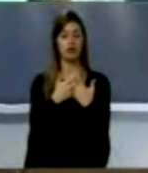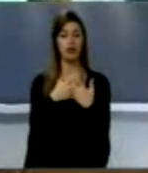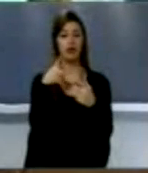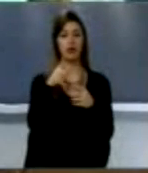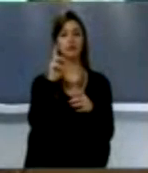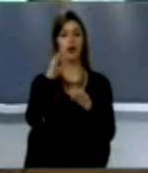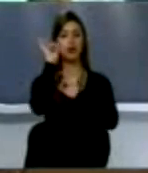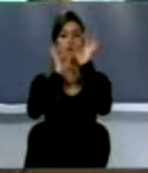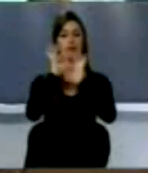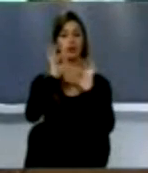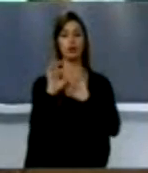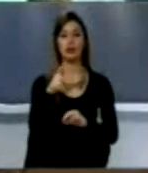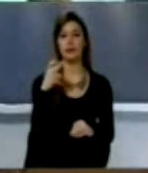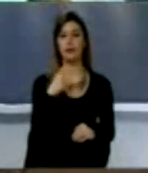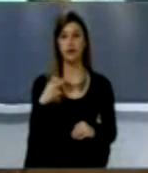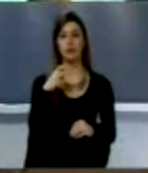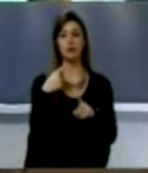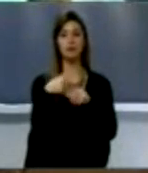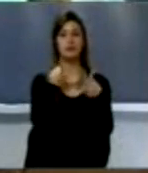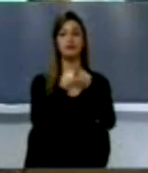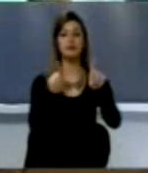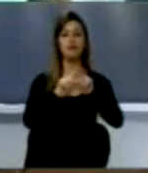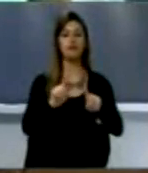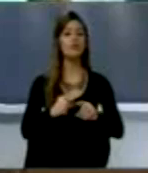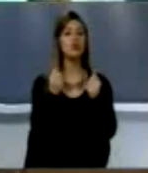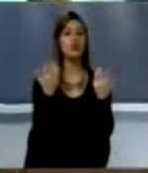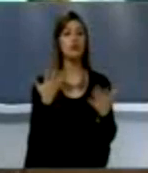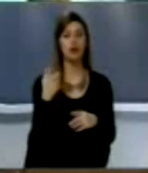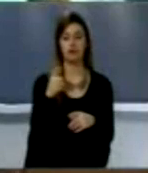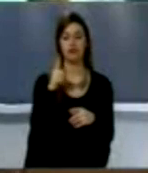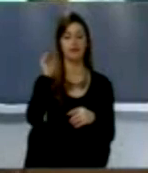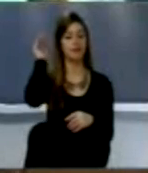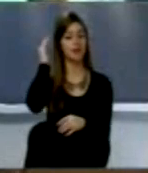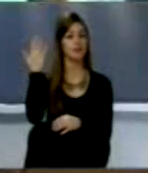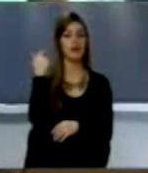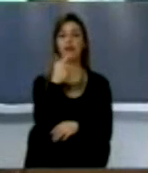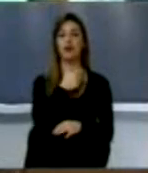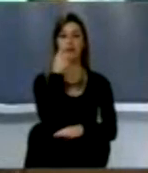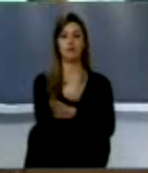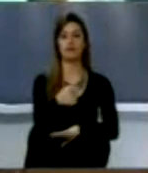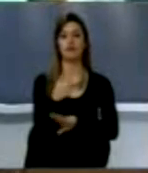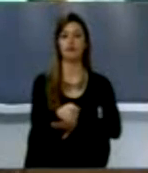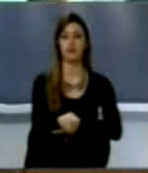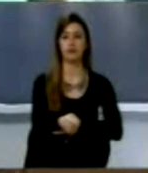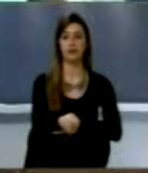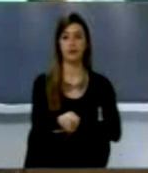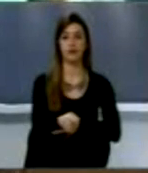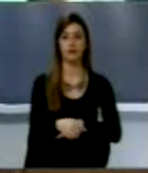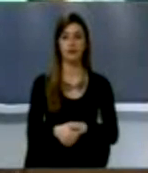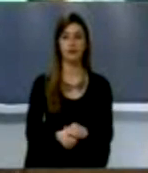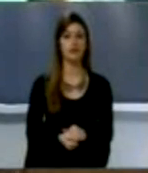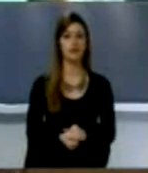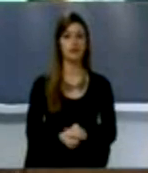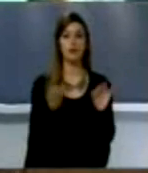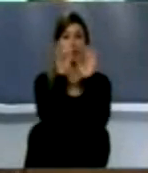rritjen ekonomike, por janë numra të diktuar dhe imponuar nga ish ministri i Financave. Do të kishin vërejtur se nuk